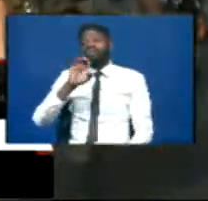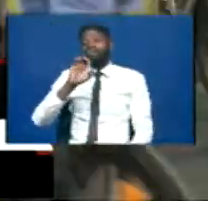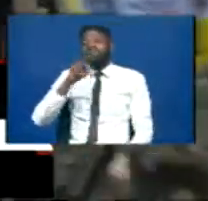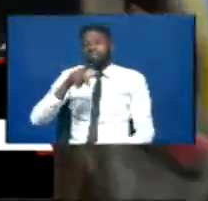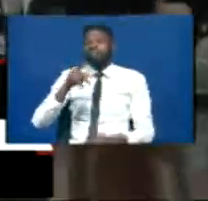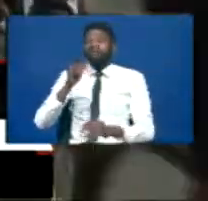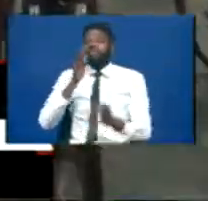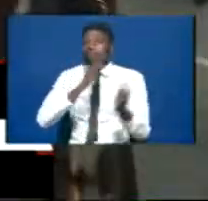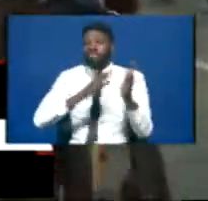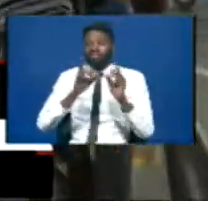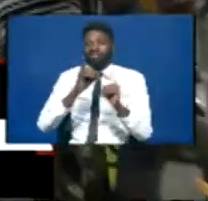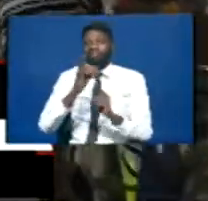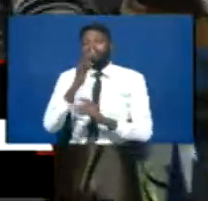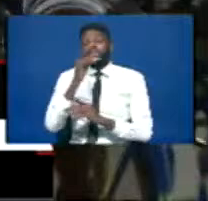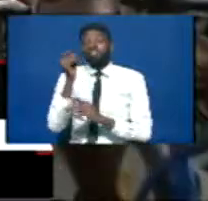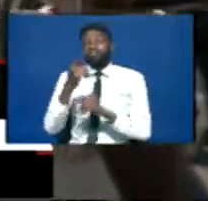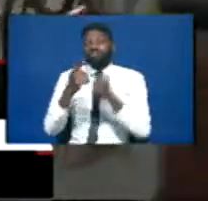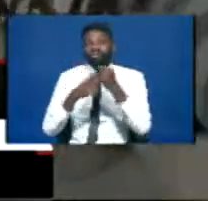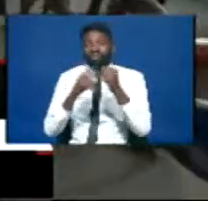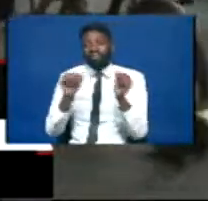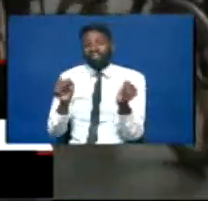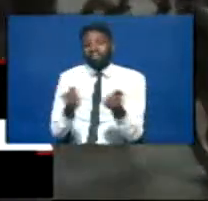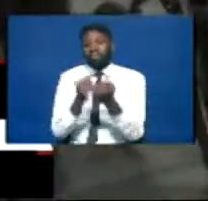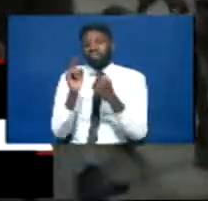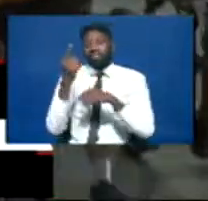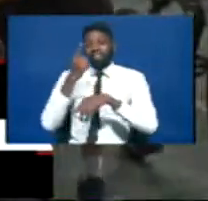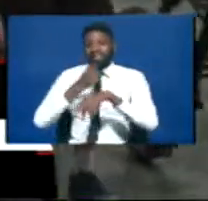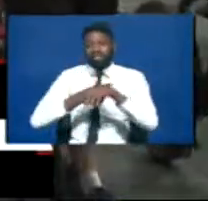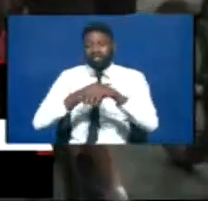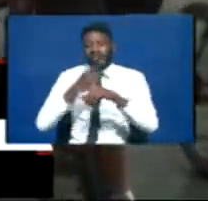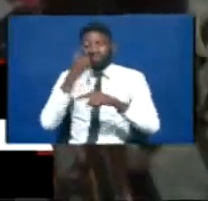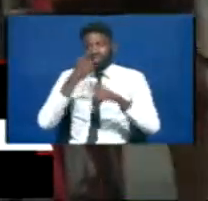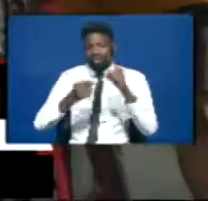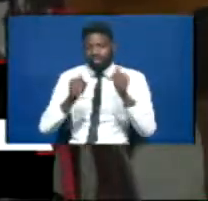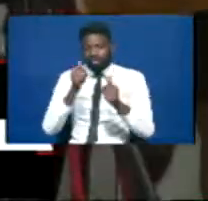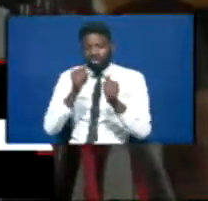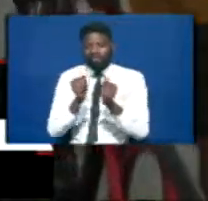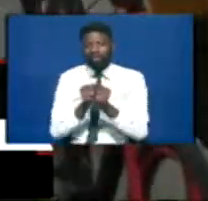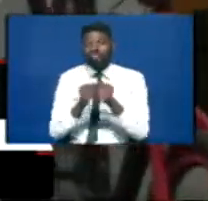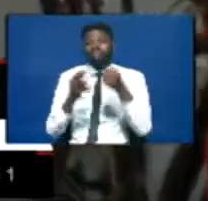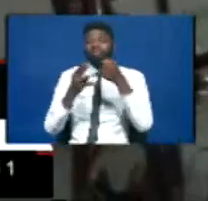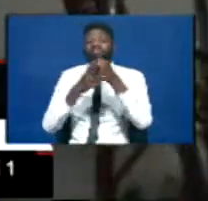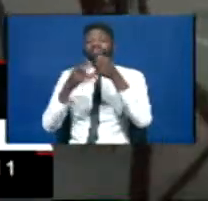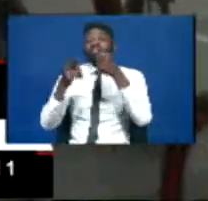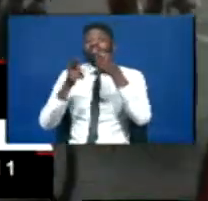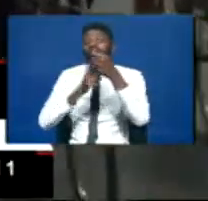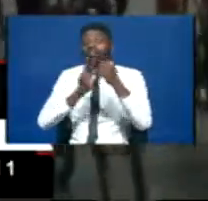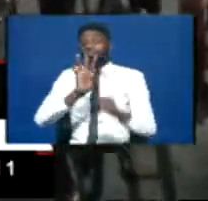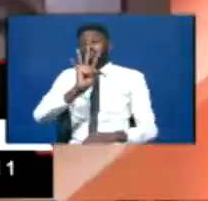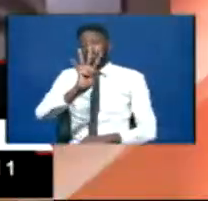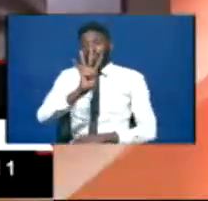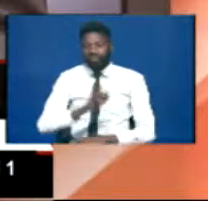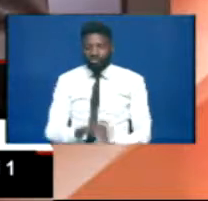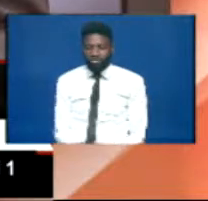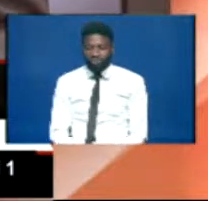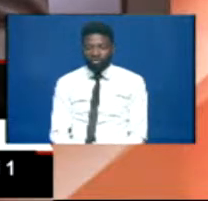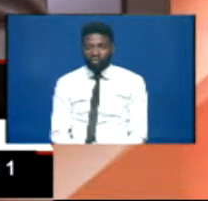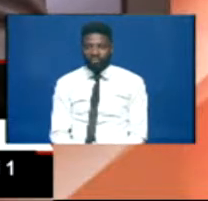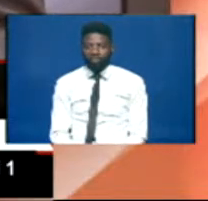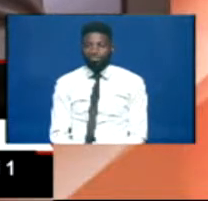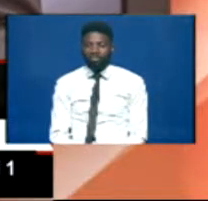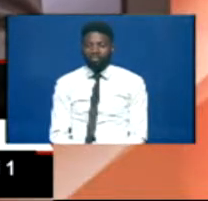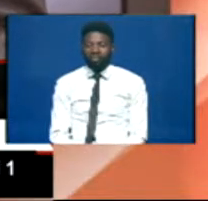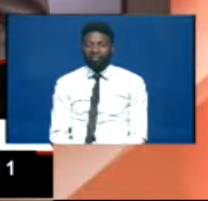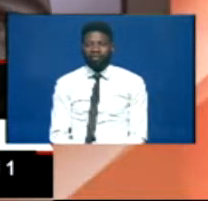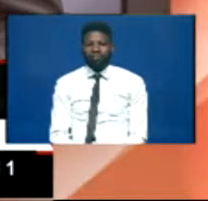mara ya kwanza mwaka 1974. Nikiripotia Dunia Wiki Hii, mimi ni Zainab Said.